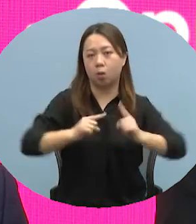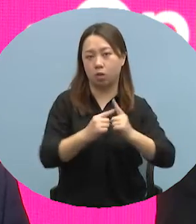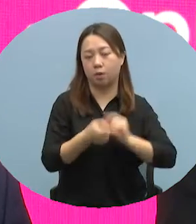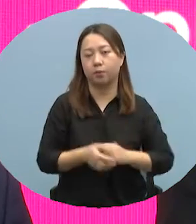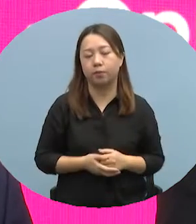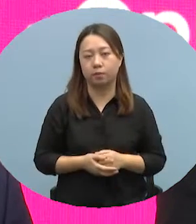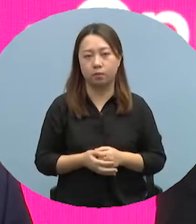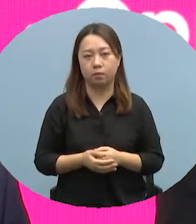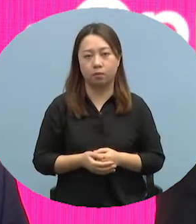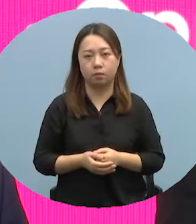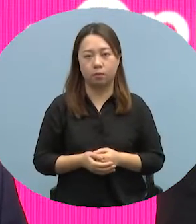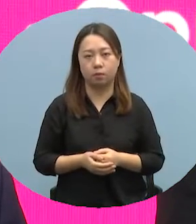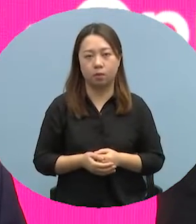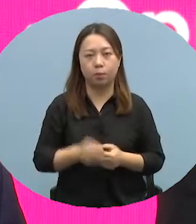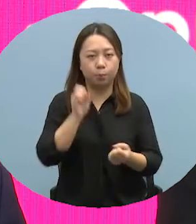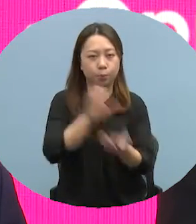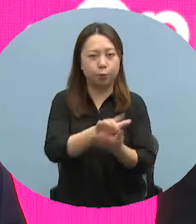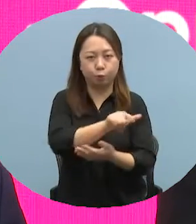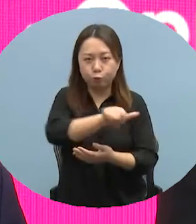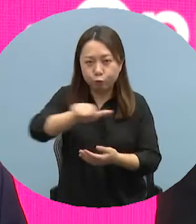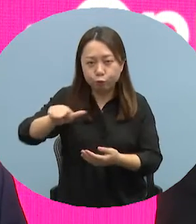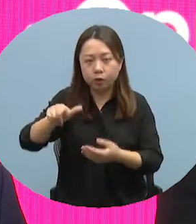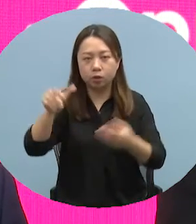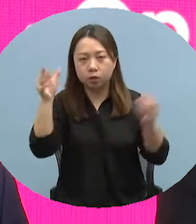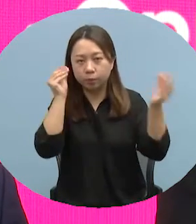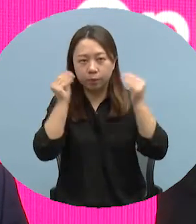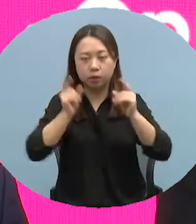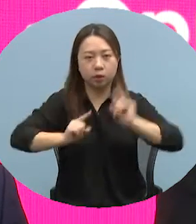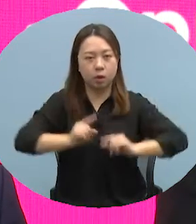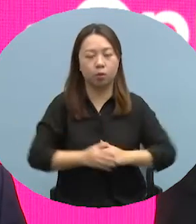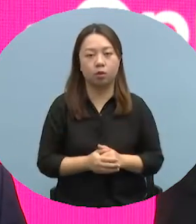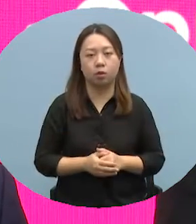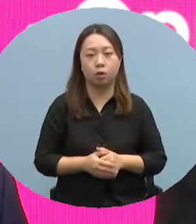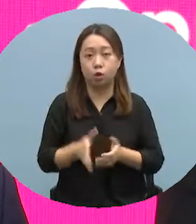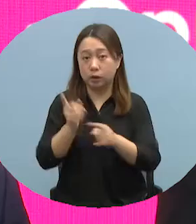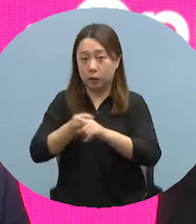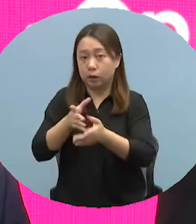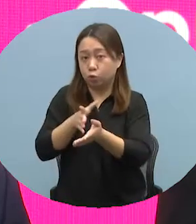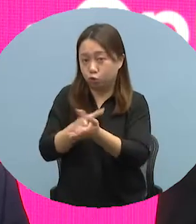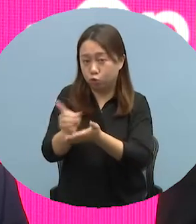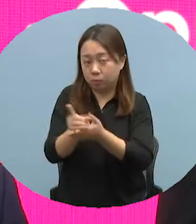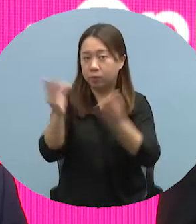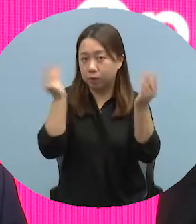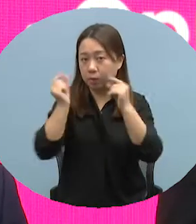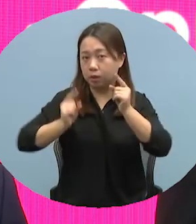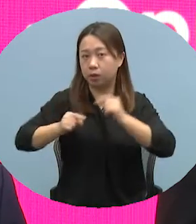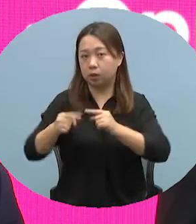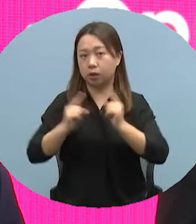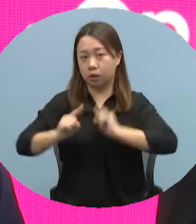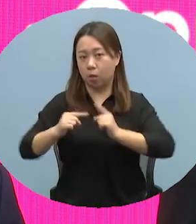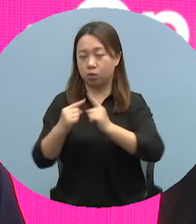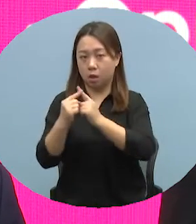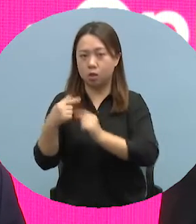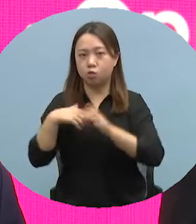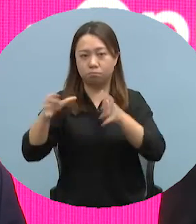是污染新聞自由的人。真正的專業新聞工作者應該齊聲反